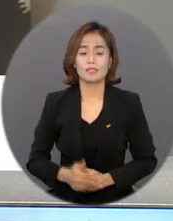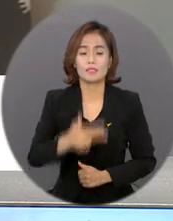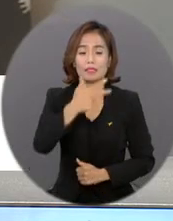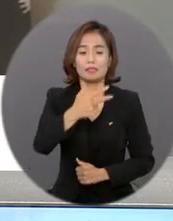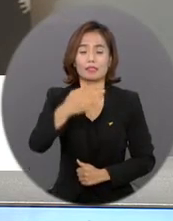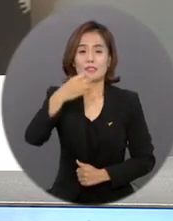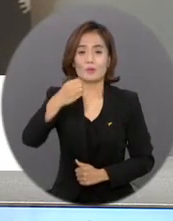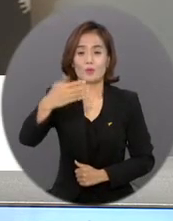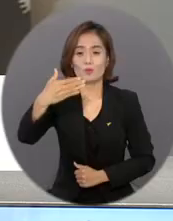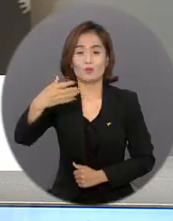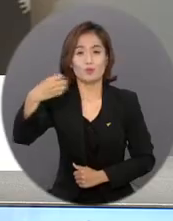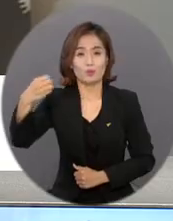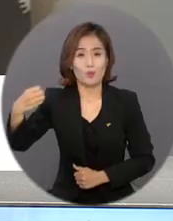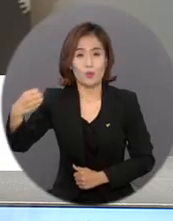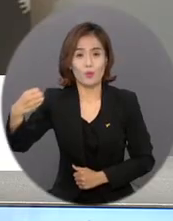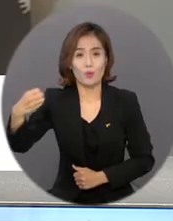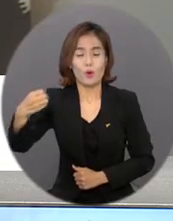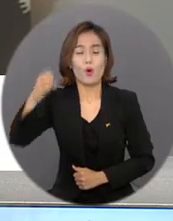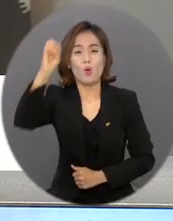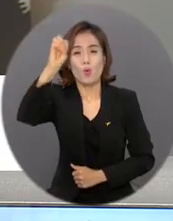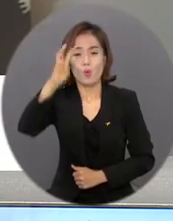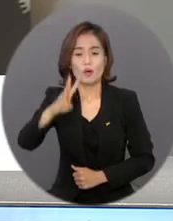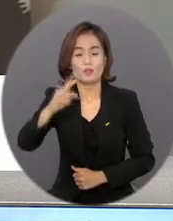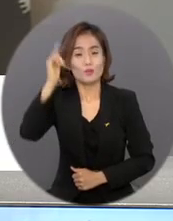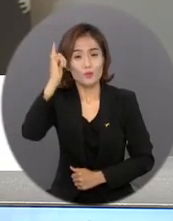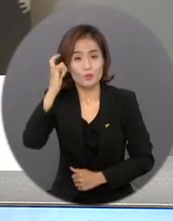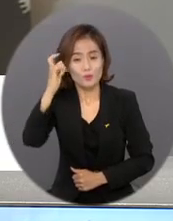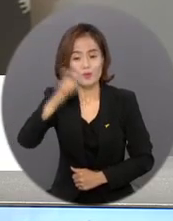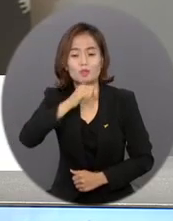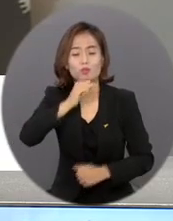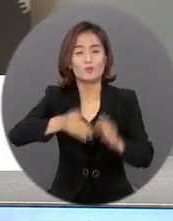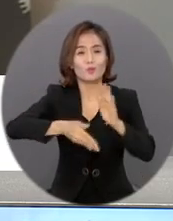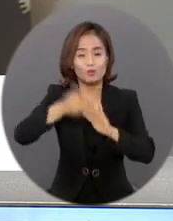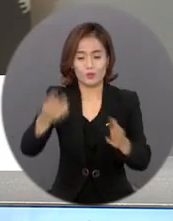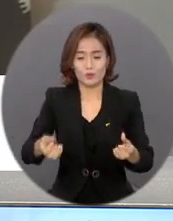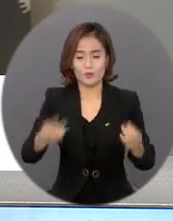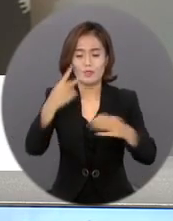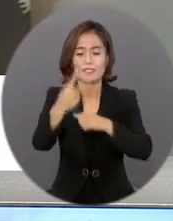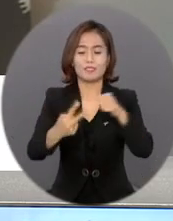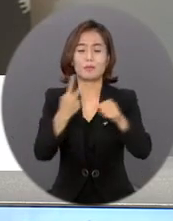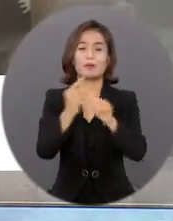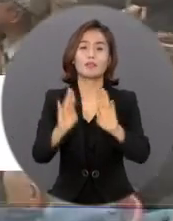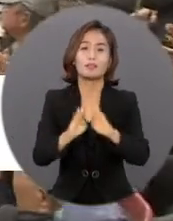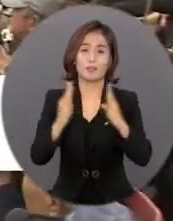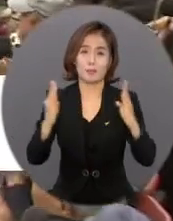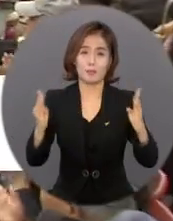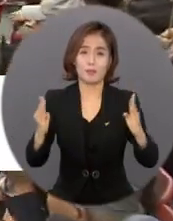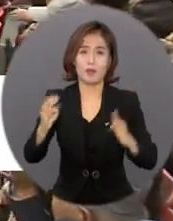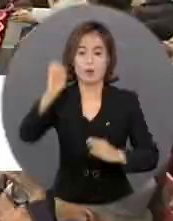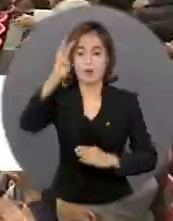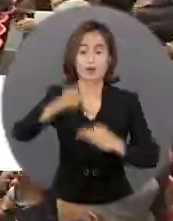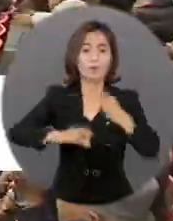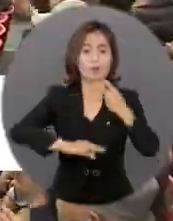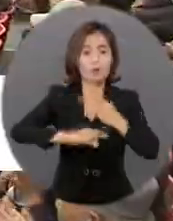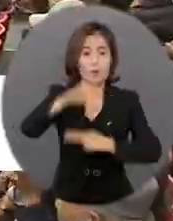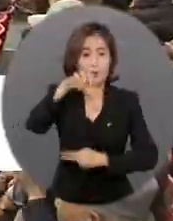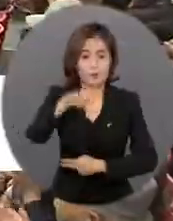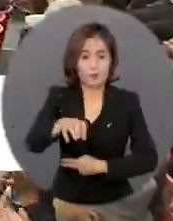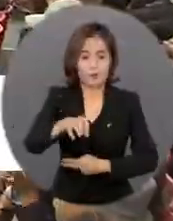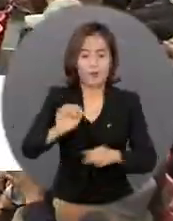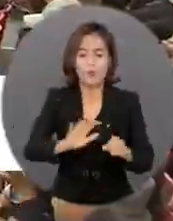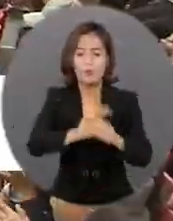7090 향수를 거리로 소환한 광주 추억의 춘장 축제가 2년 만에 돌아옵니다. 광주 동구는